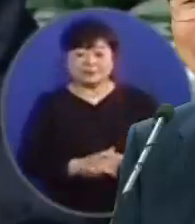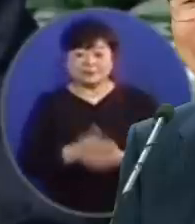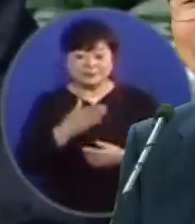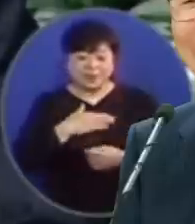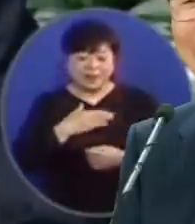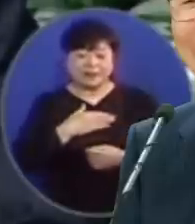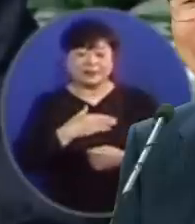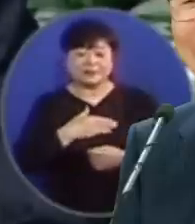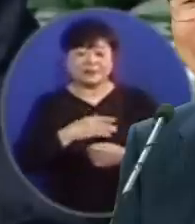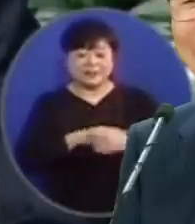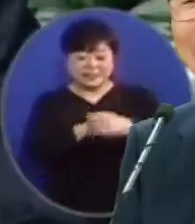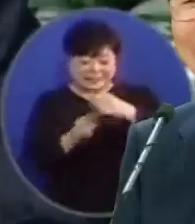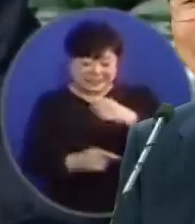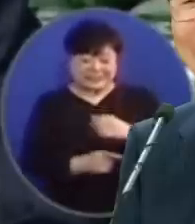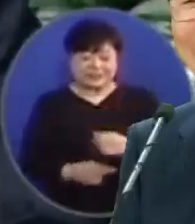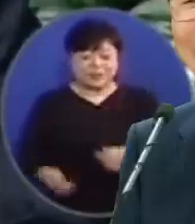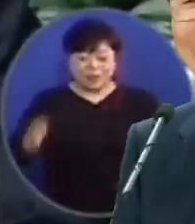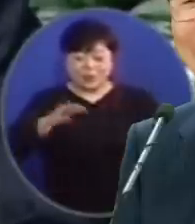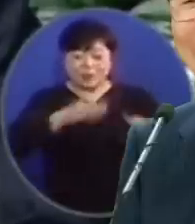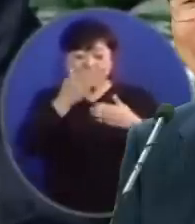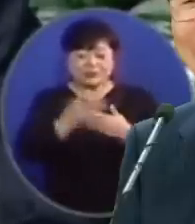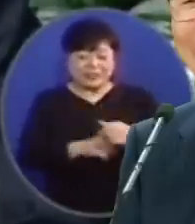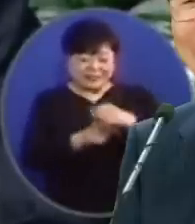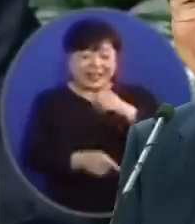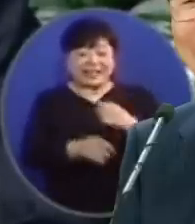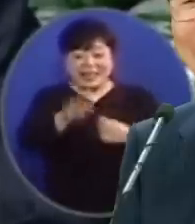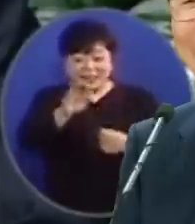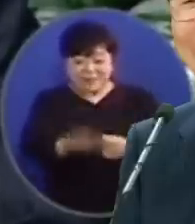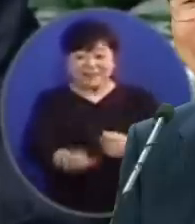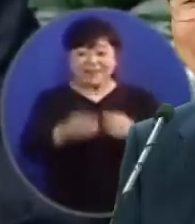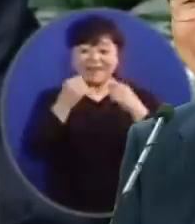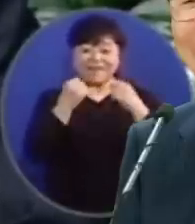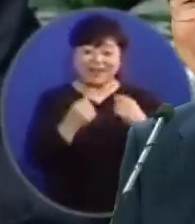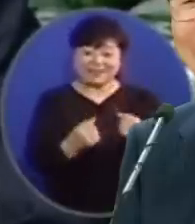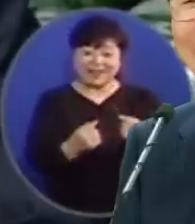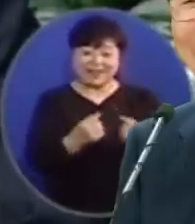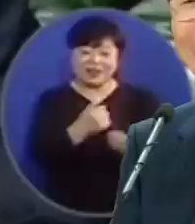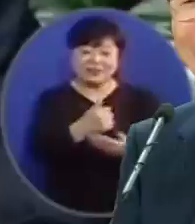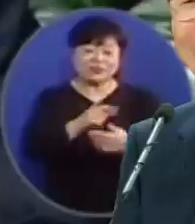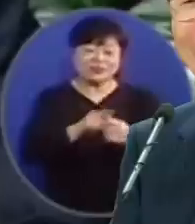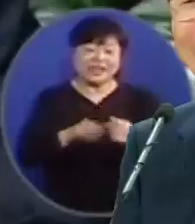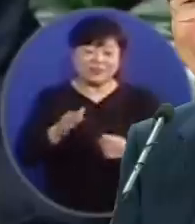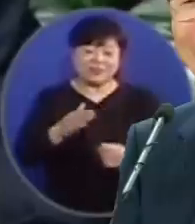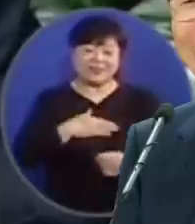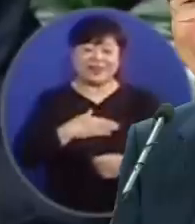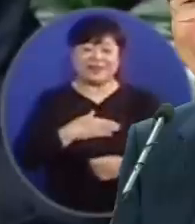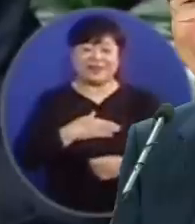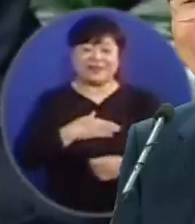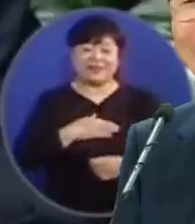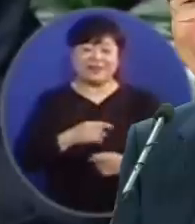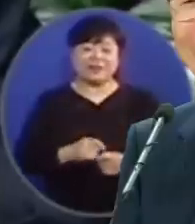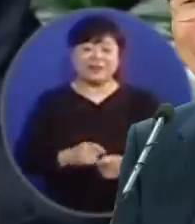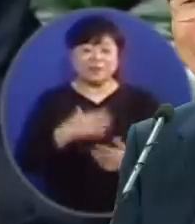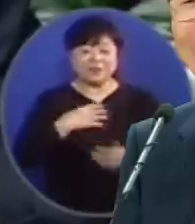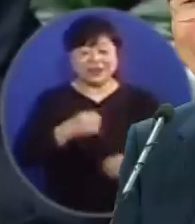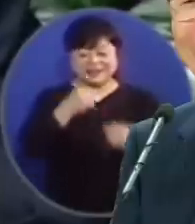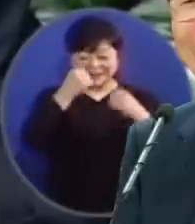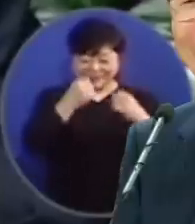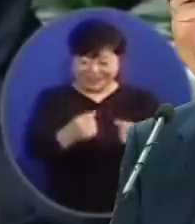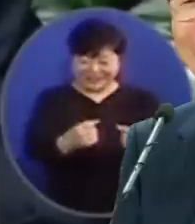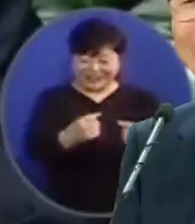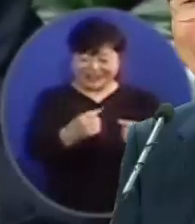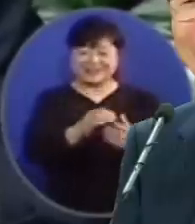그 기스로 덮어주는 날개 아래 거한다. 주 날개 및 내가 그 안에